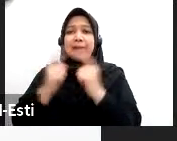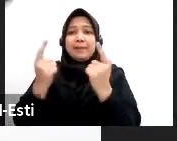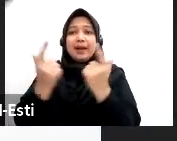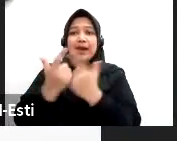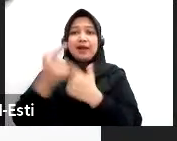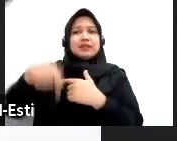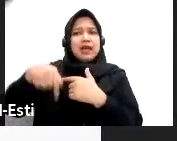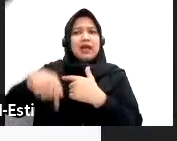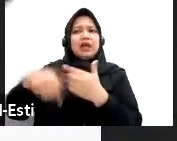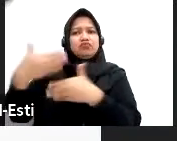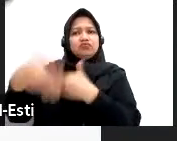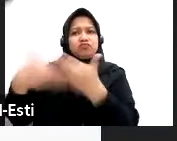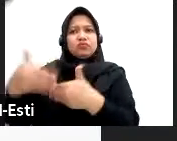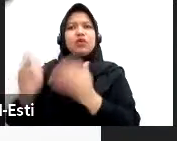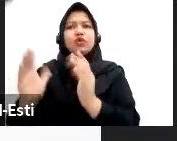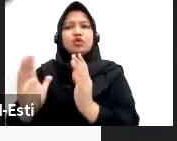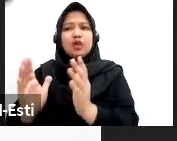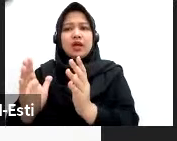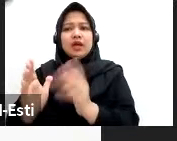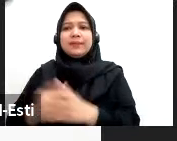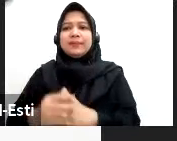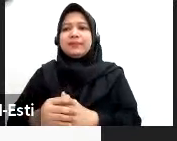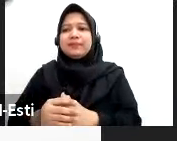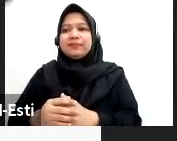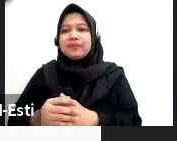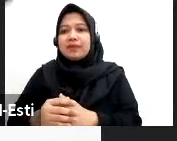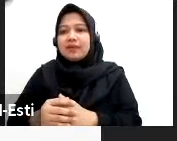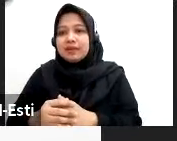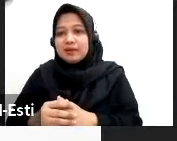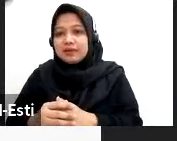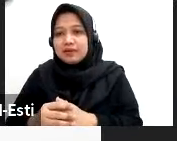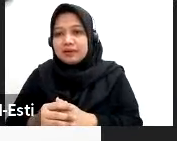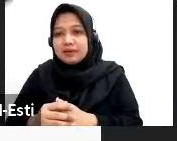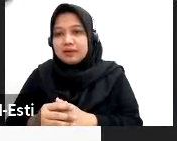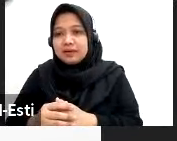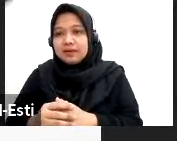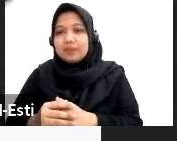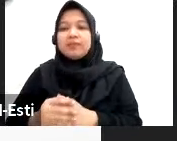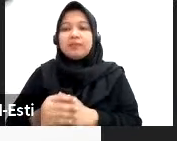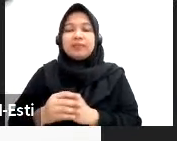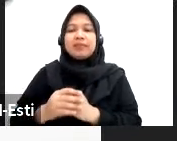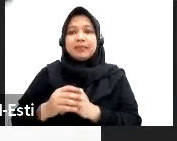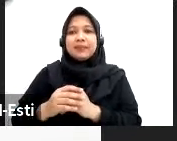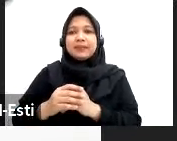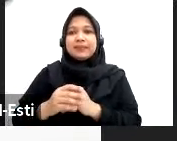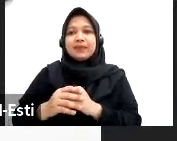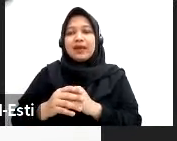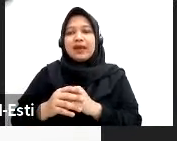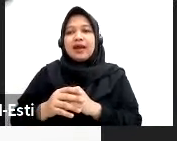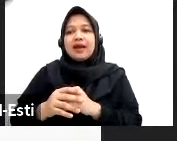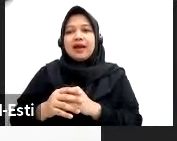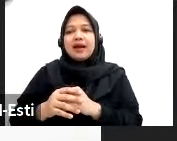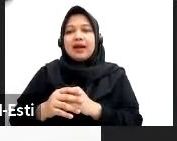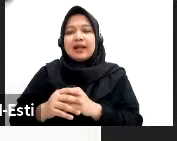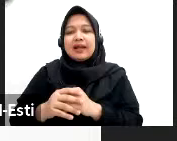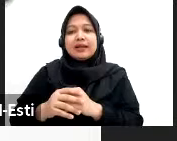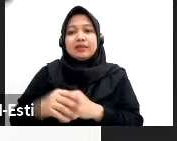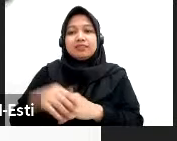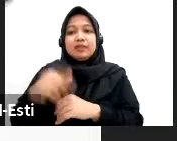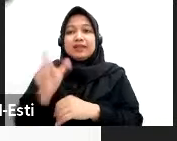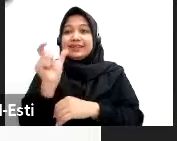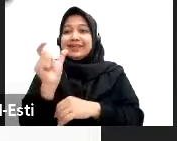saat ini eh Hai jadi saya berpandangan bahwa katak online